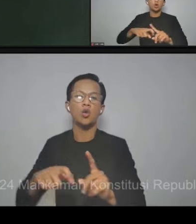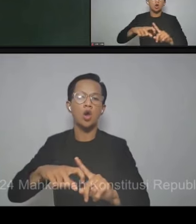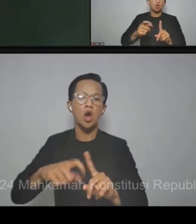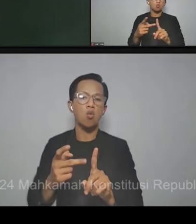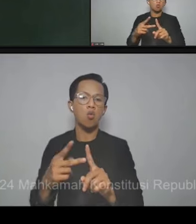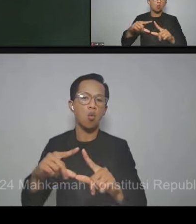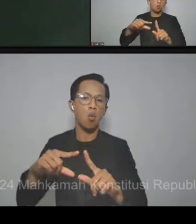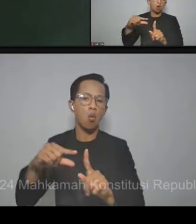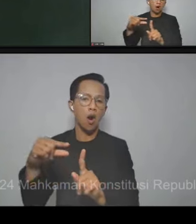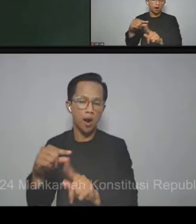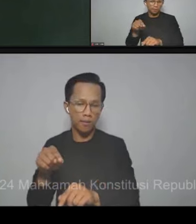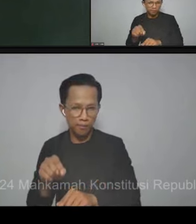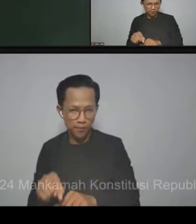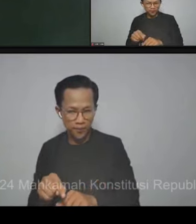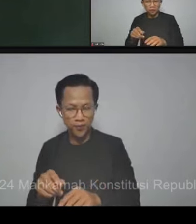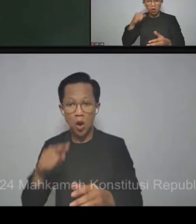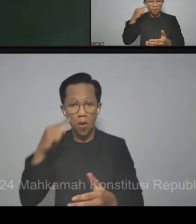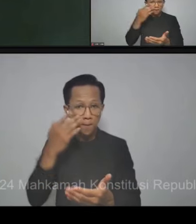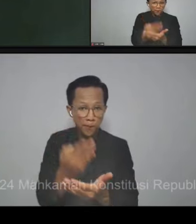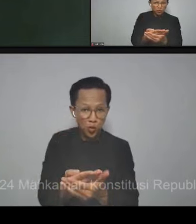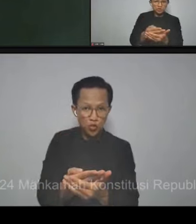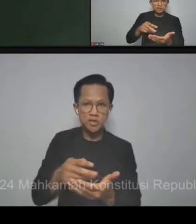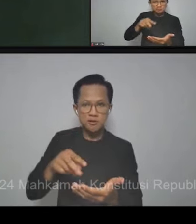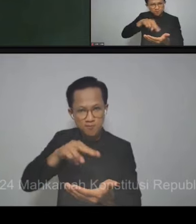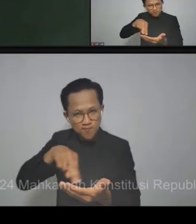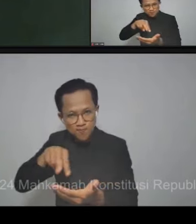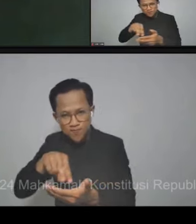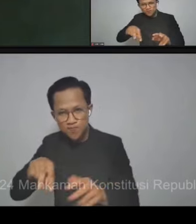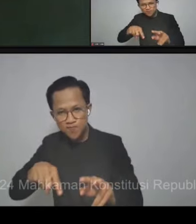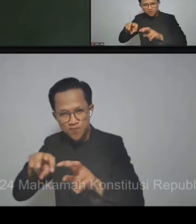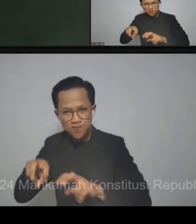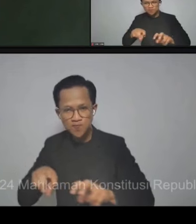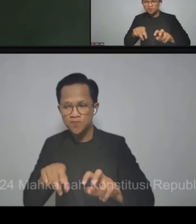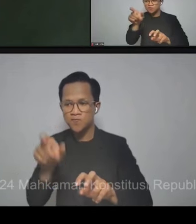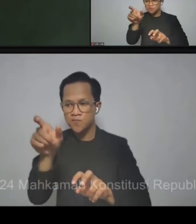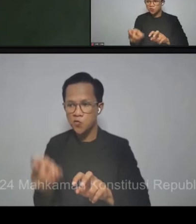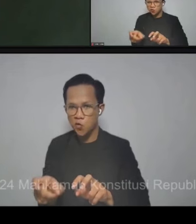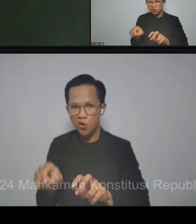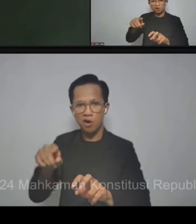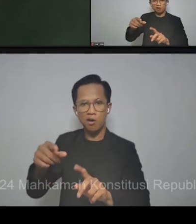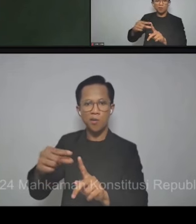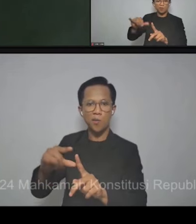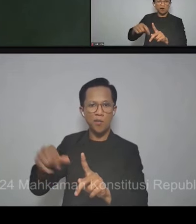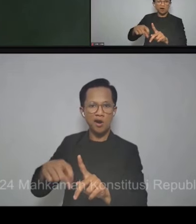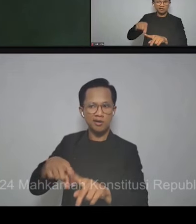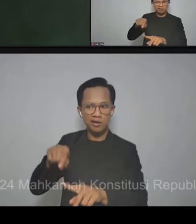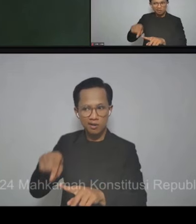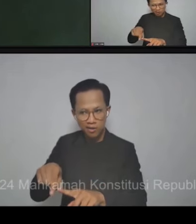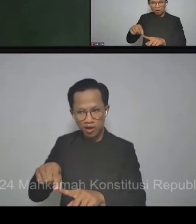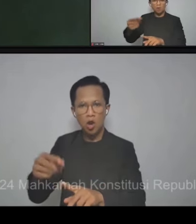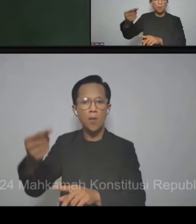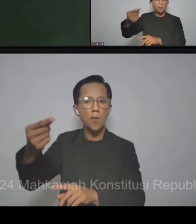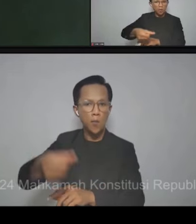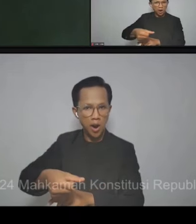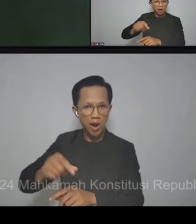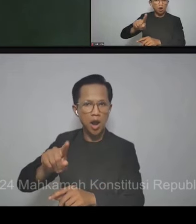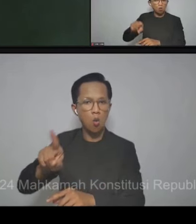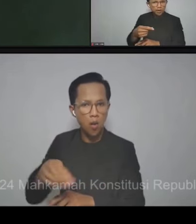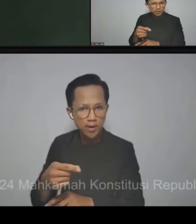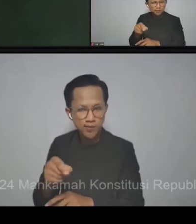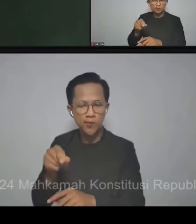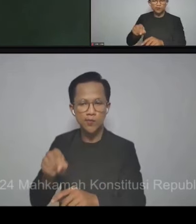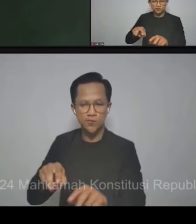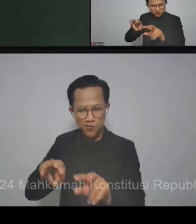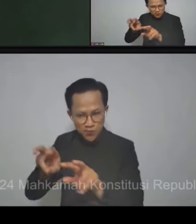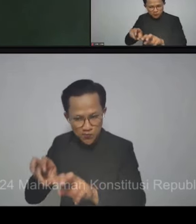adanya pemeriksaan bukti pmulaan untuk memaksa wajib pajak membayar pajak sesuai dengan kewajibannya dalam rangka meningkatkan kepatuhan sukar wajib pajak